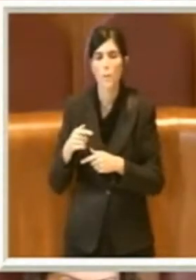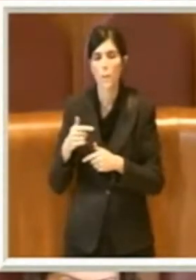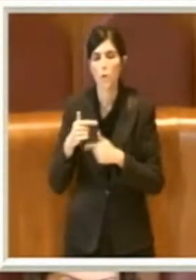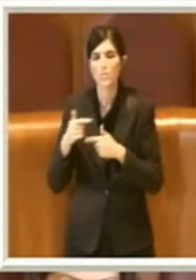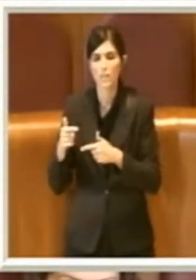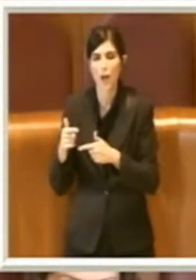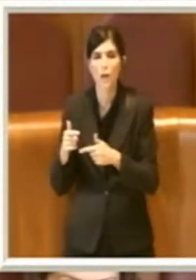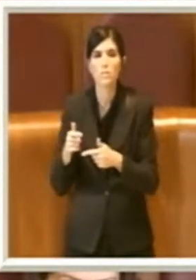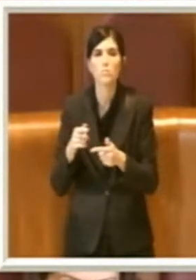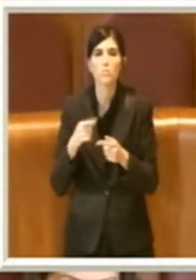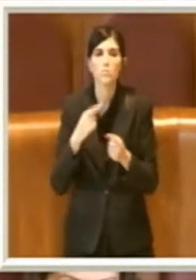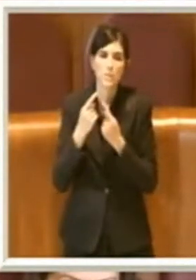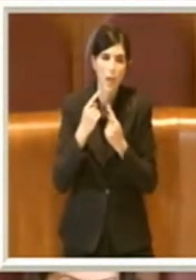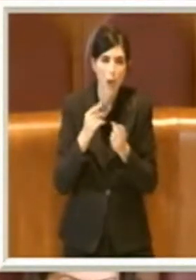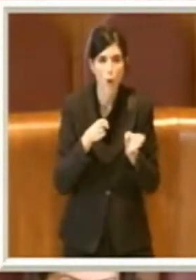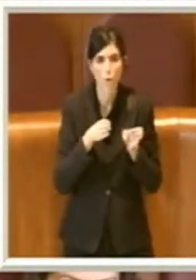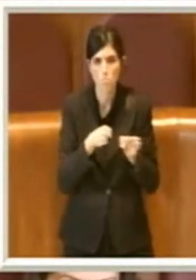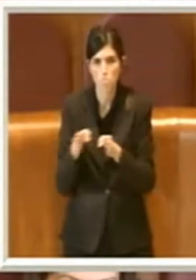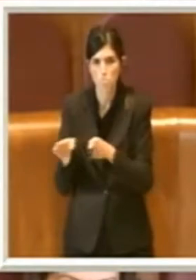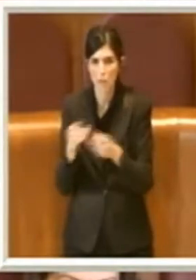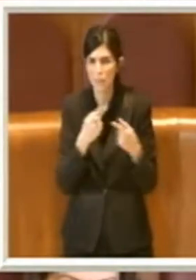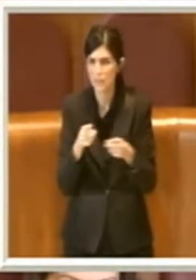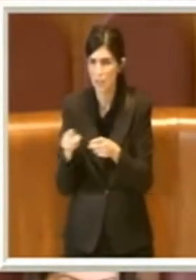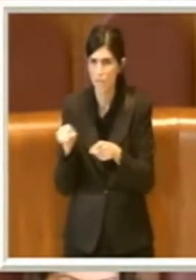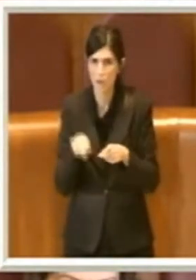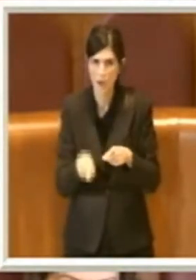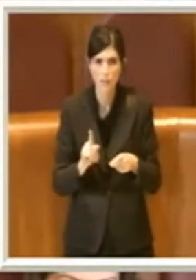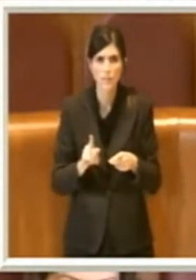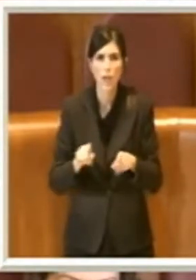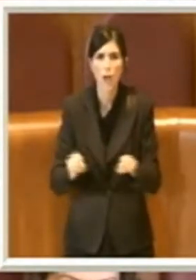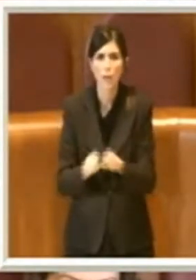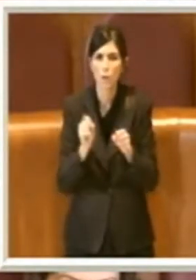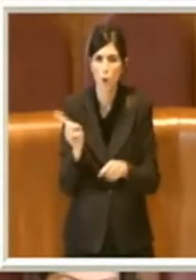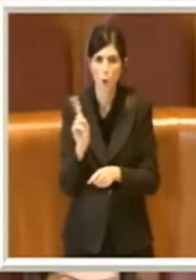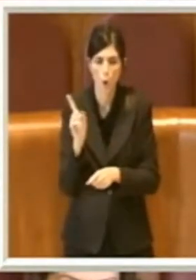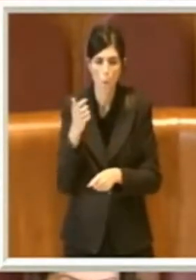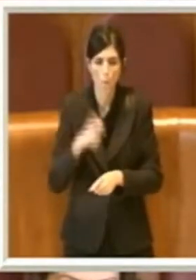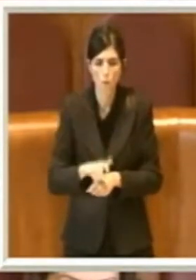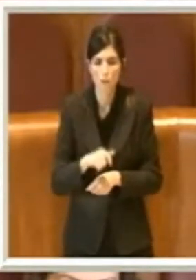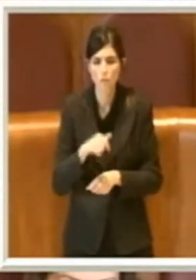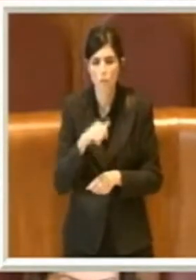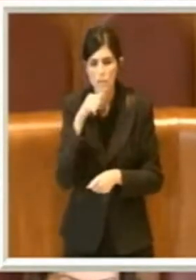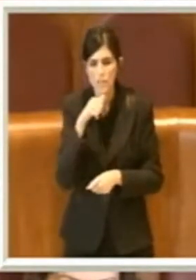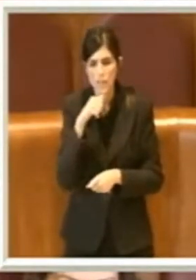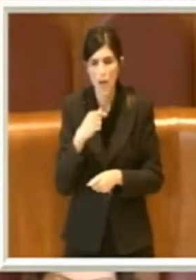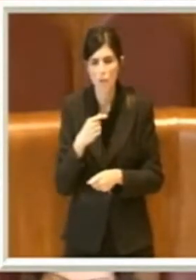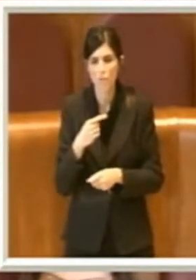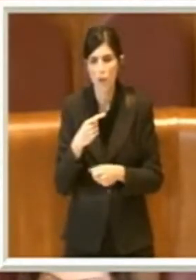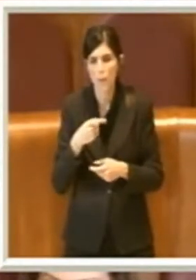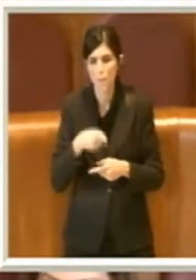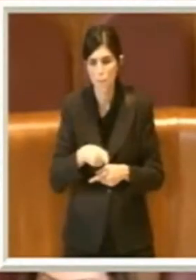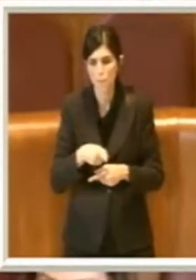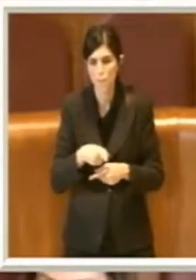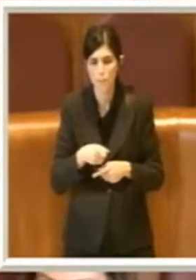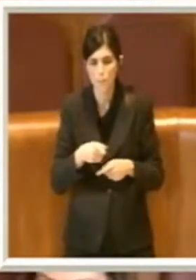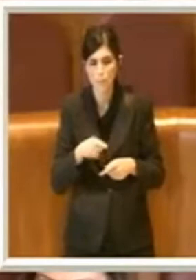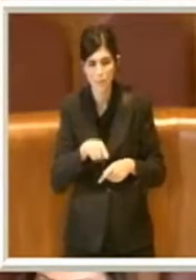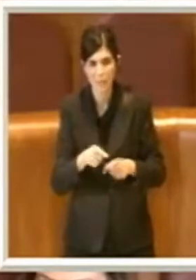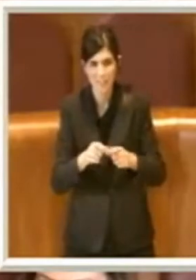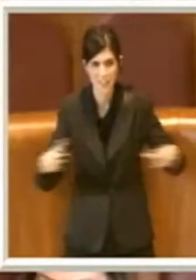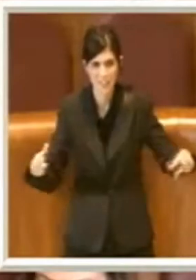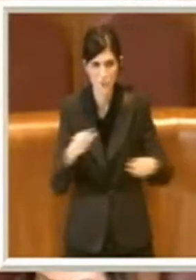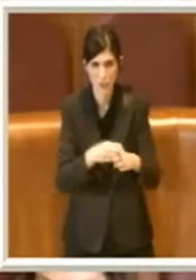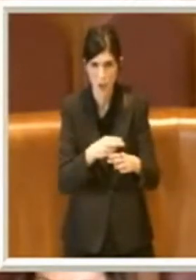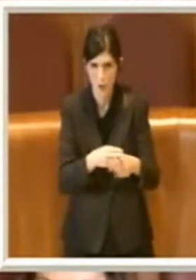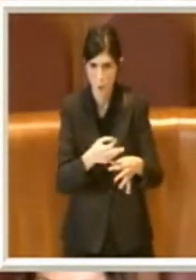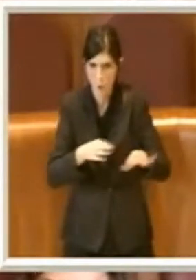strade di dialogo che non si devono interrompere, perché se da un lato dobbiamo assolutamente preservare il decoro della capitale,